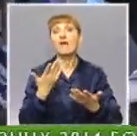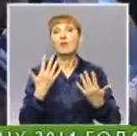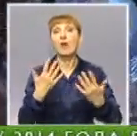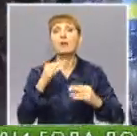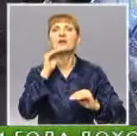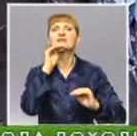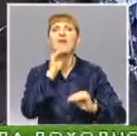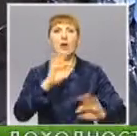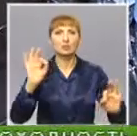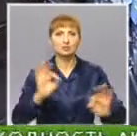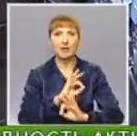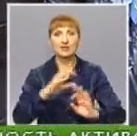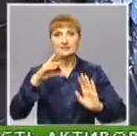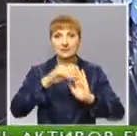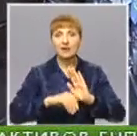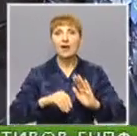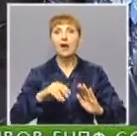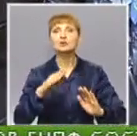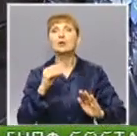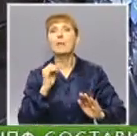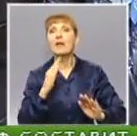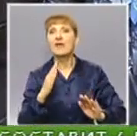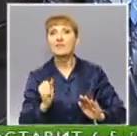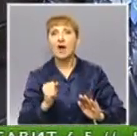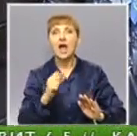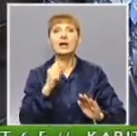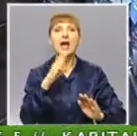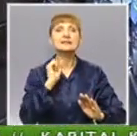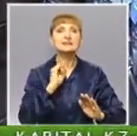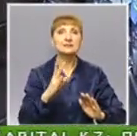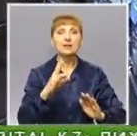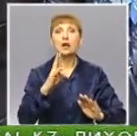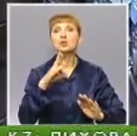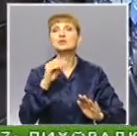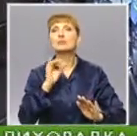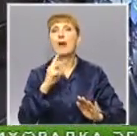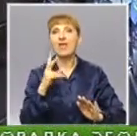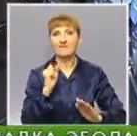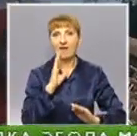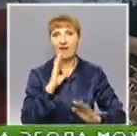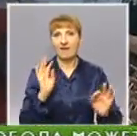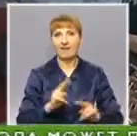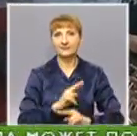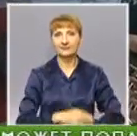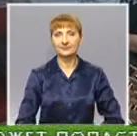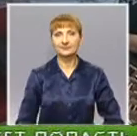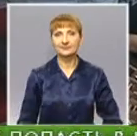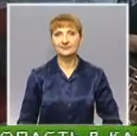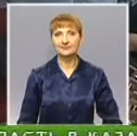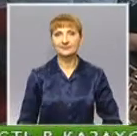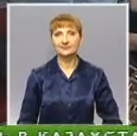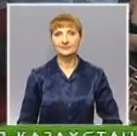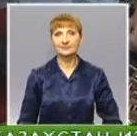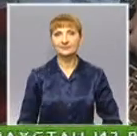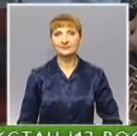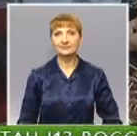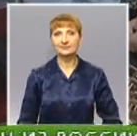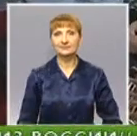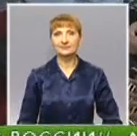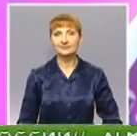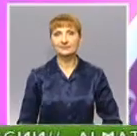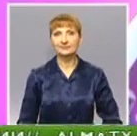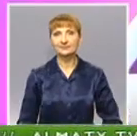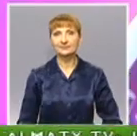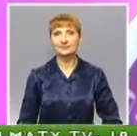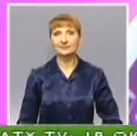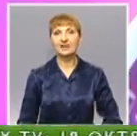профессиональных музыкантов, среди которых Алтынай Журабаева, Ринат Гасин, Айнур Турсынбаева. Будучи еще членом жюри прошлогоднего